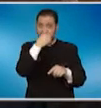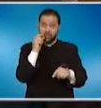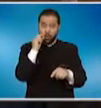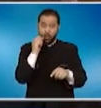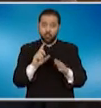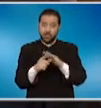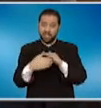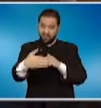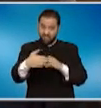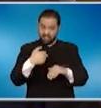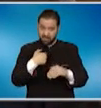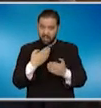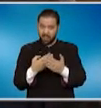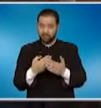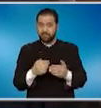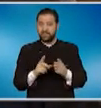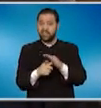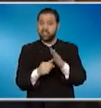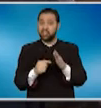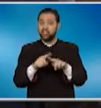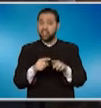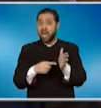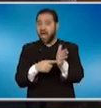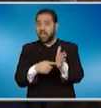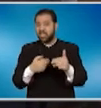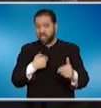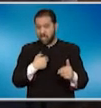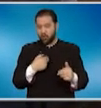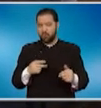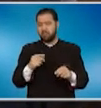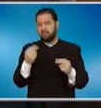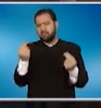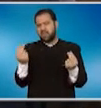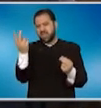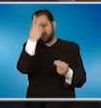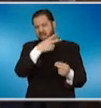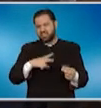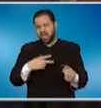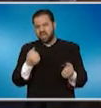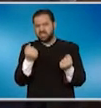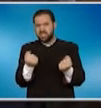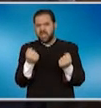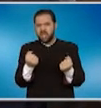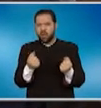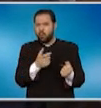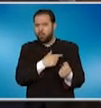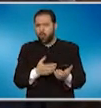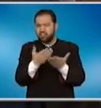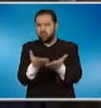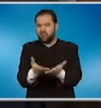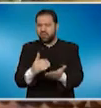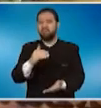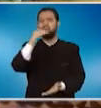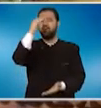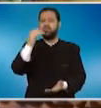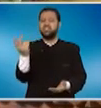interlocutorul meu spre cunoaștere din ceea ce îi ofer eu. Sigur că există discrepanțe enorme. Poți să oferi foarte mult și